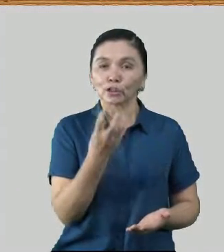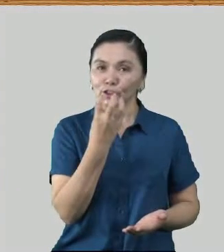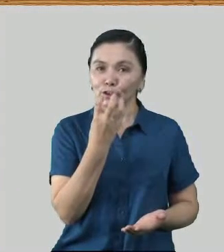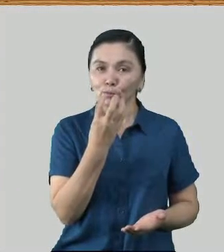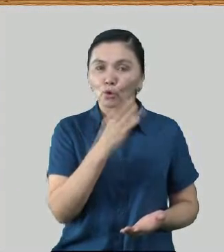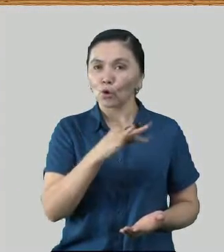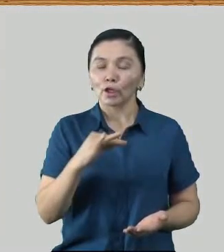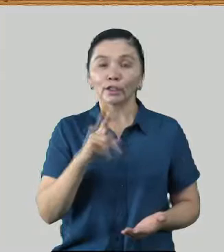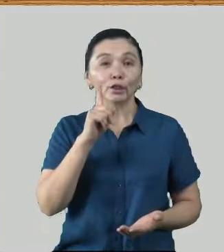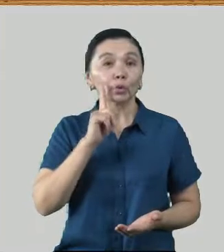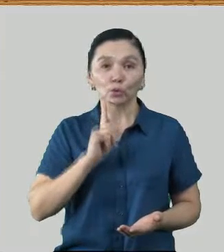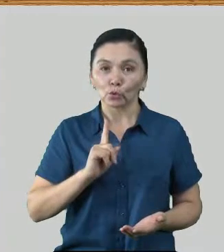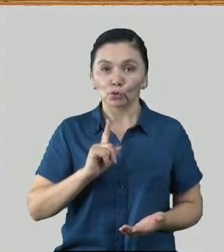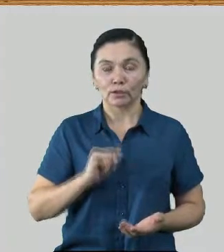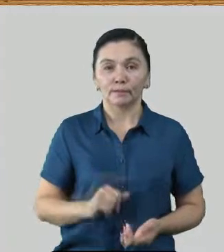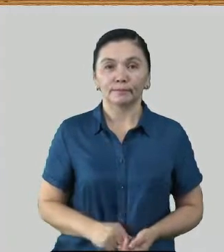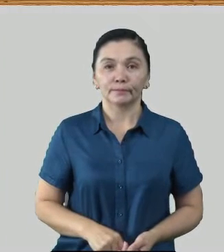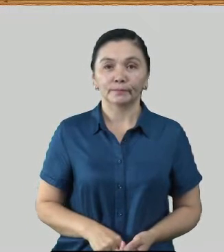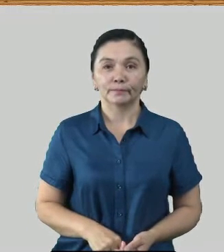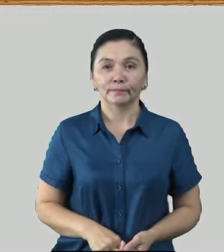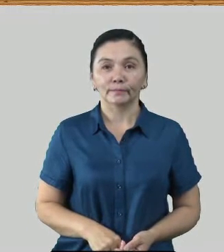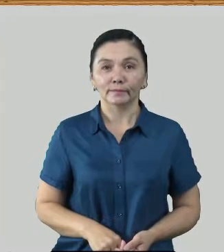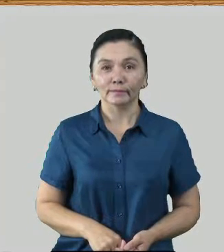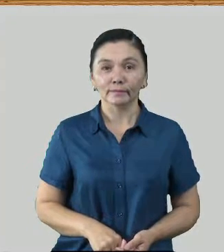тепло и уютно.